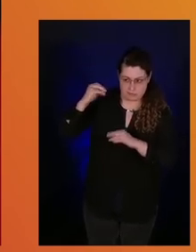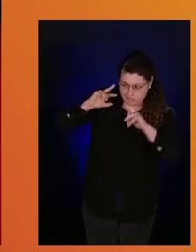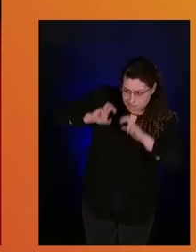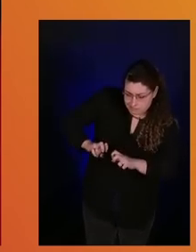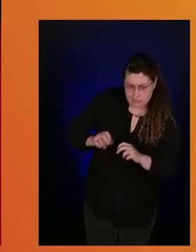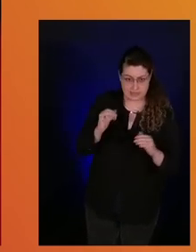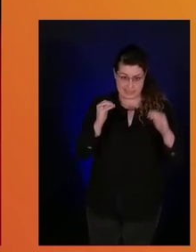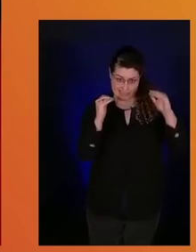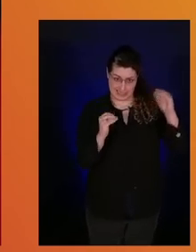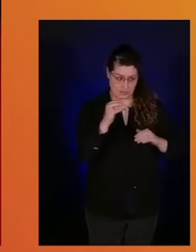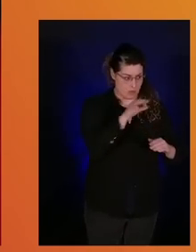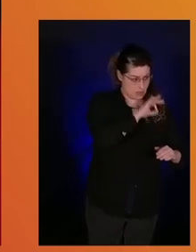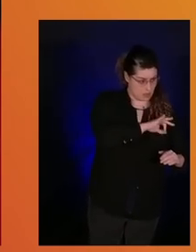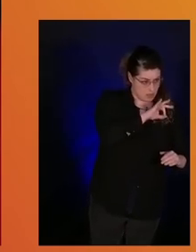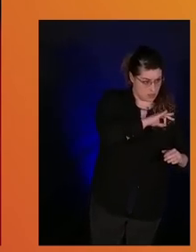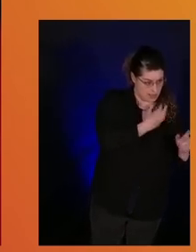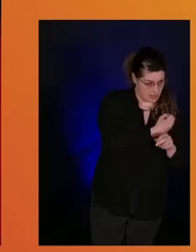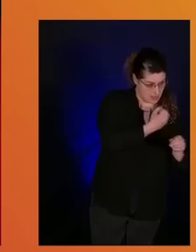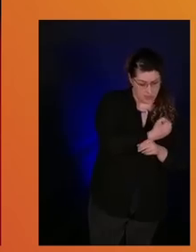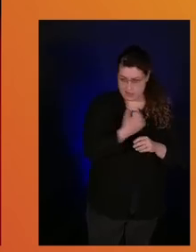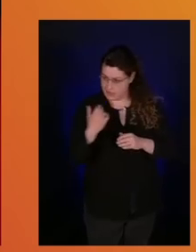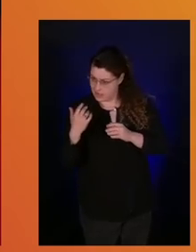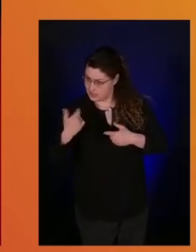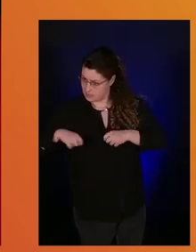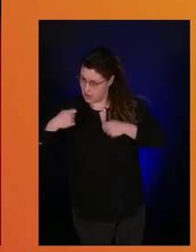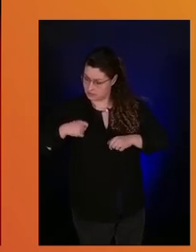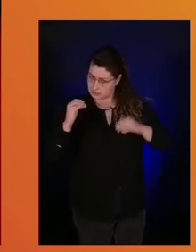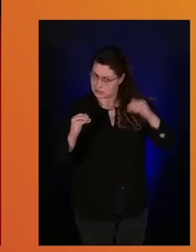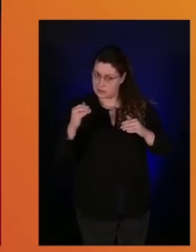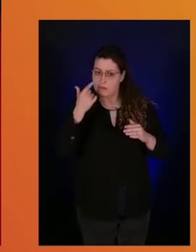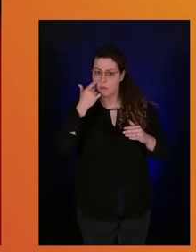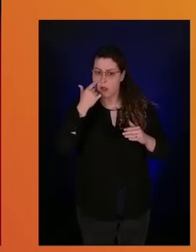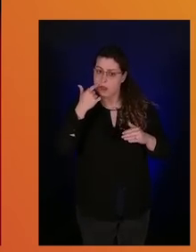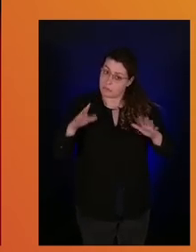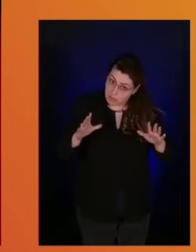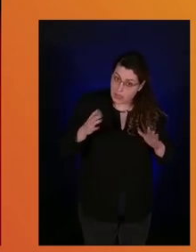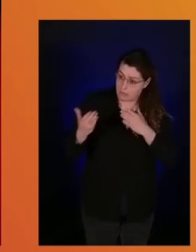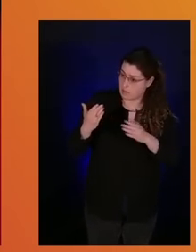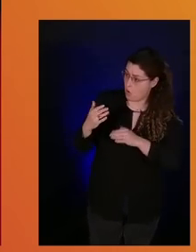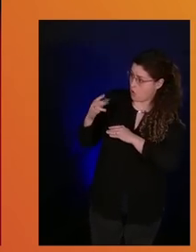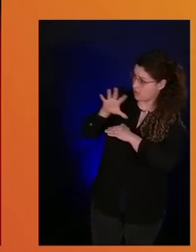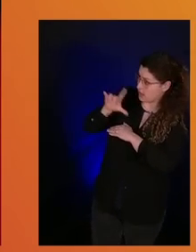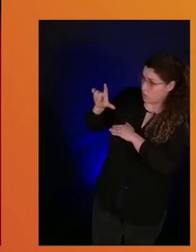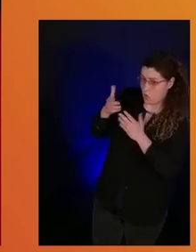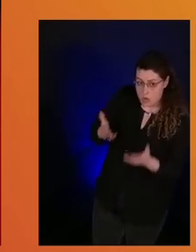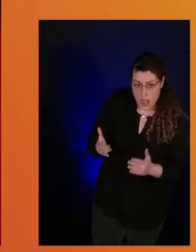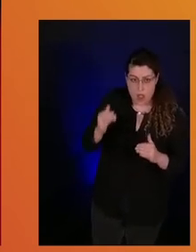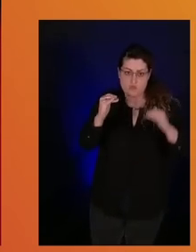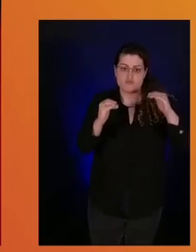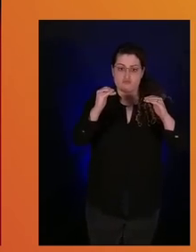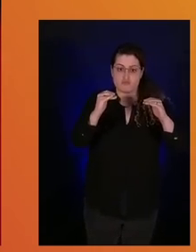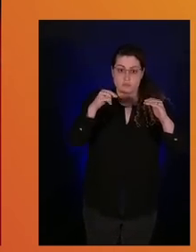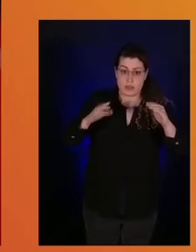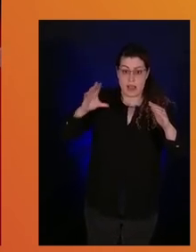l'équilibre entre les recettes et les dépenses. Le niveau des réserves générales reste supérieur à celui du 51e congrès, où elle s'élevait